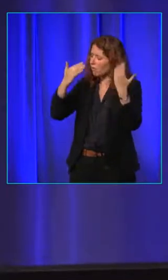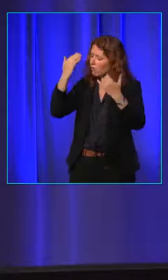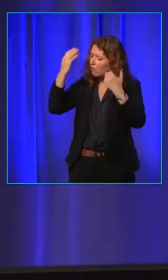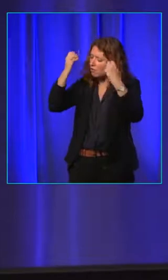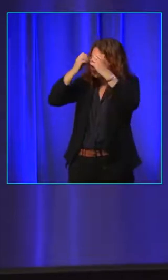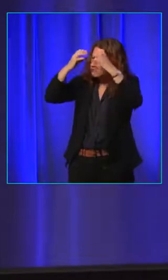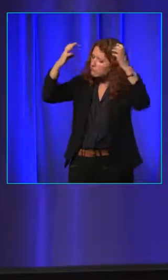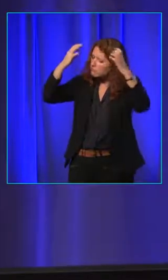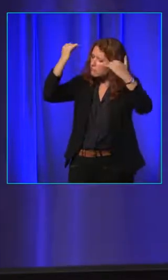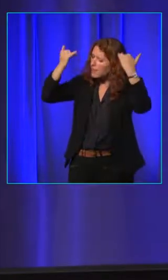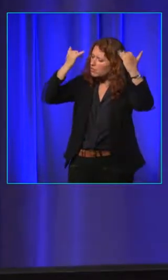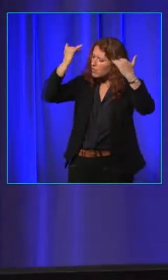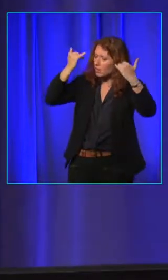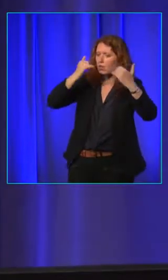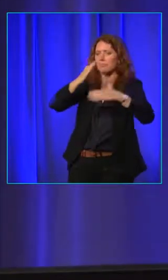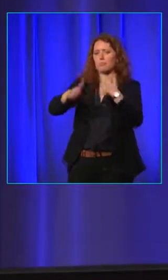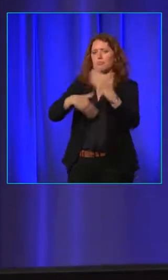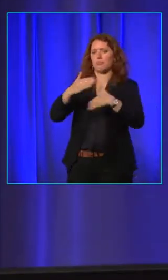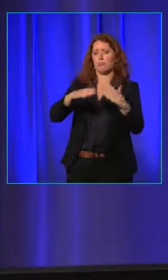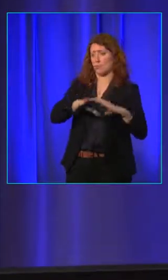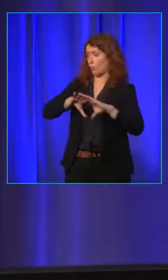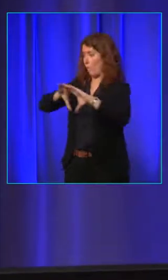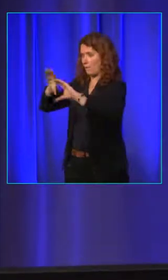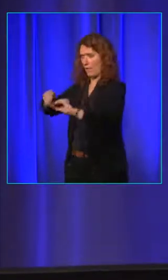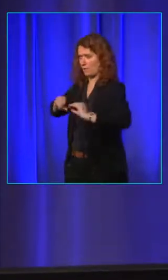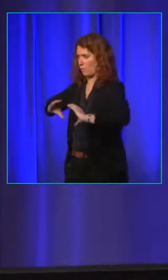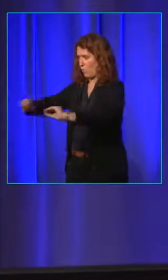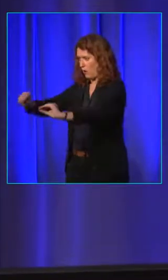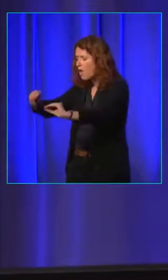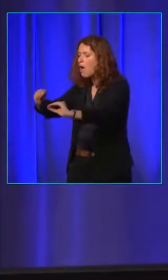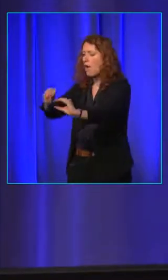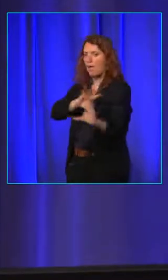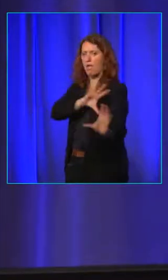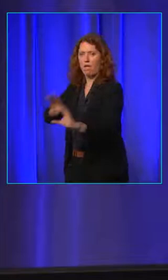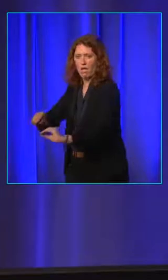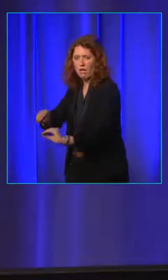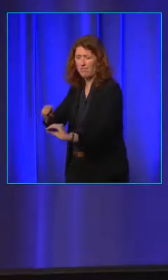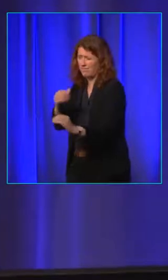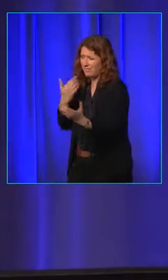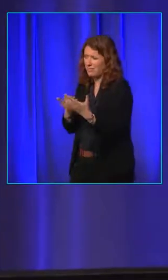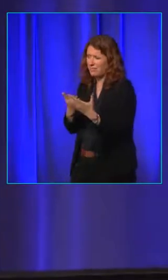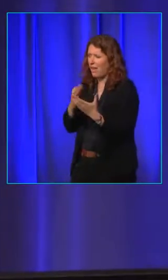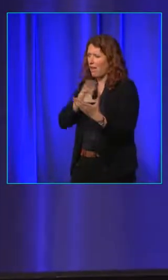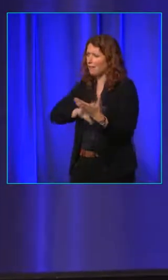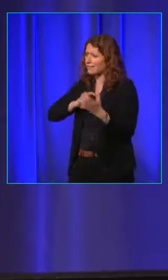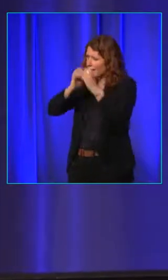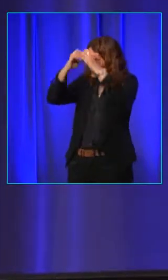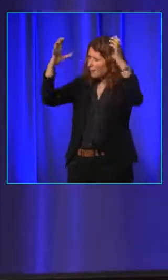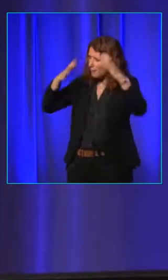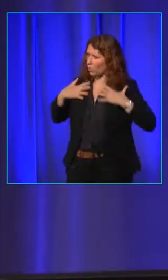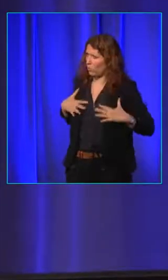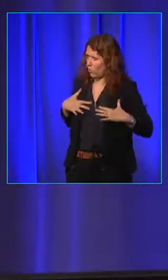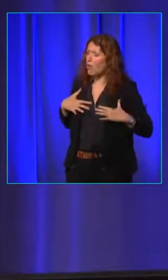motrice et quand on fait l'exécution du geste, il faut que l'imagerie motrice se rapproche le plus possible des conditions de